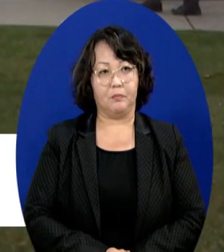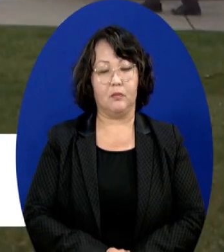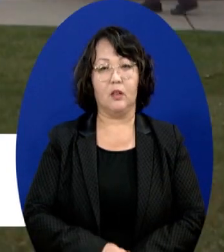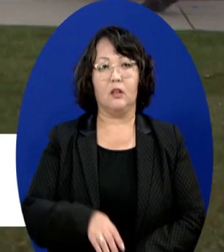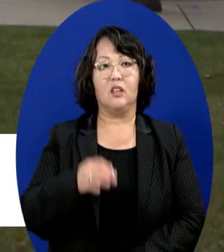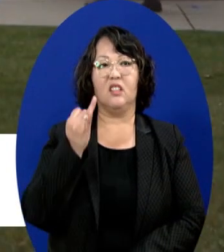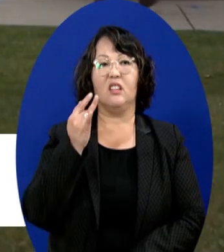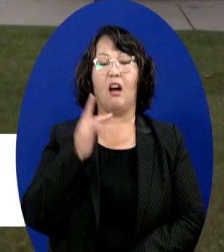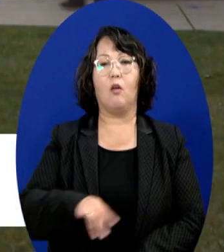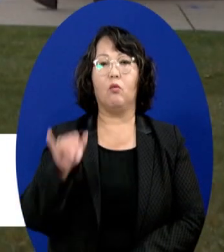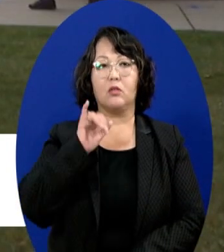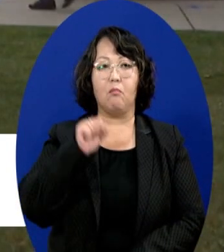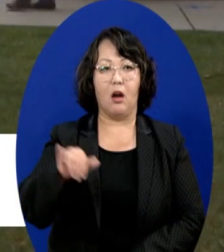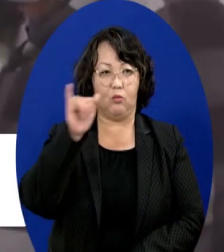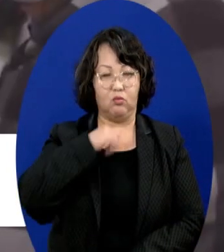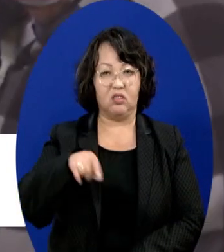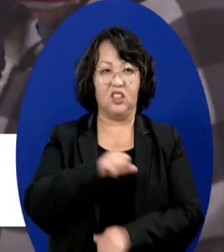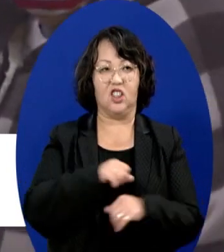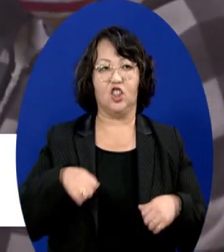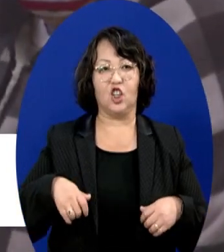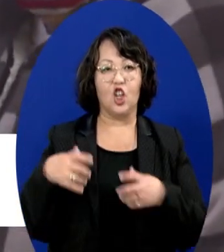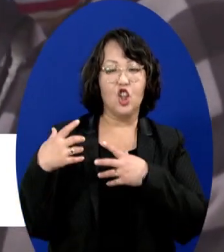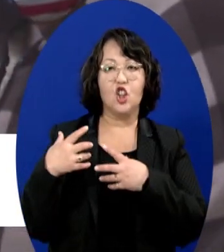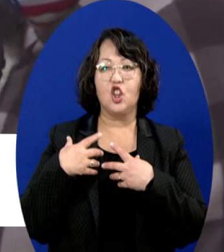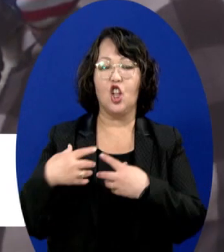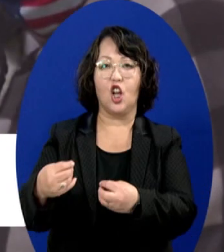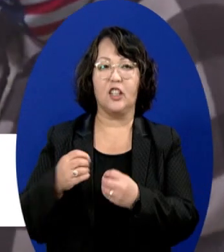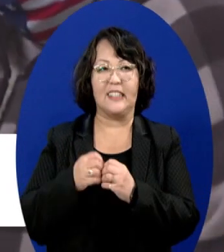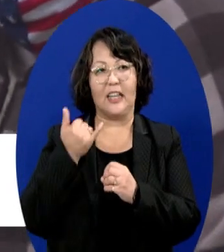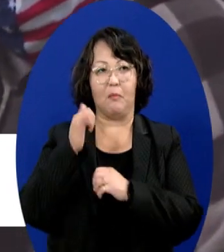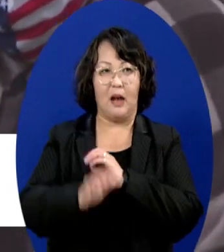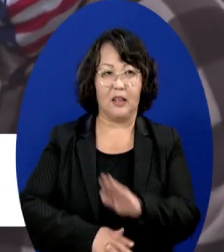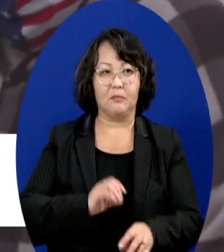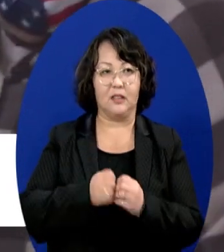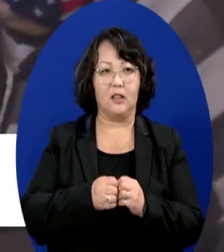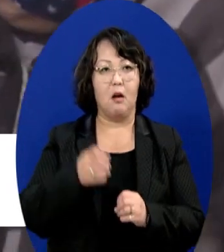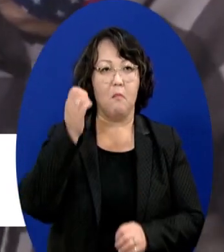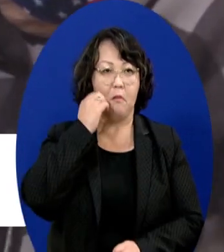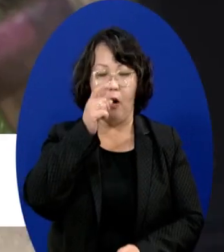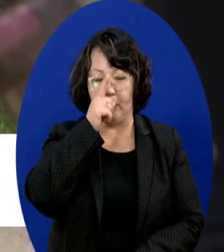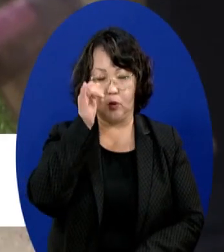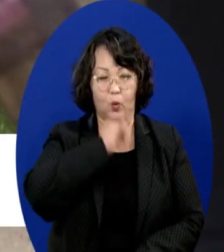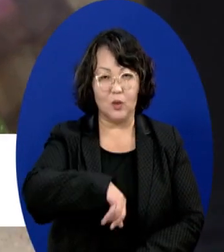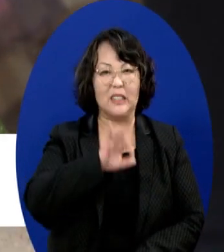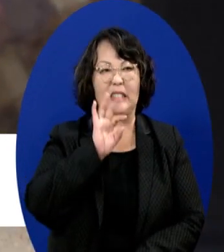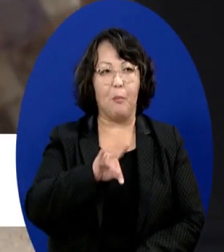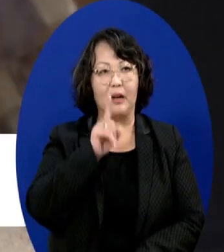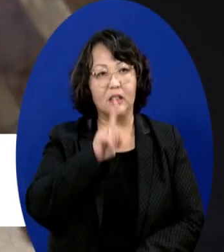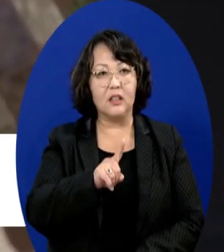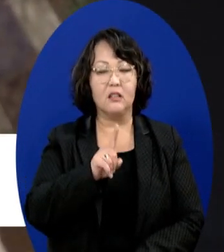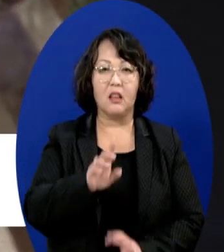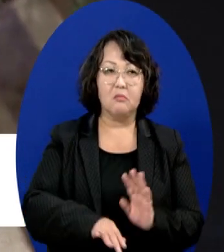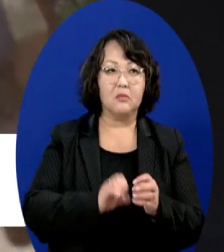Тегераны зүгээс Америкийн сонгогчдод нөлөөлөх зарим алхмыг аль хэдийн авч хэлсэн бол Москвагийн ямар нэгэн ноцтой үйлдэлийг